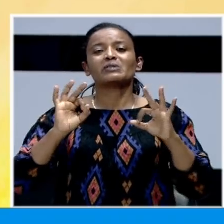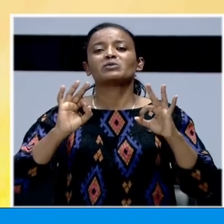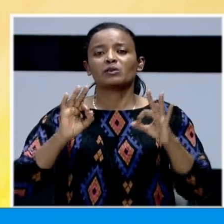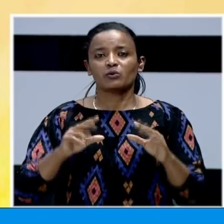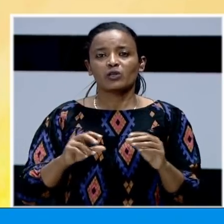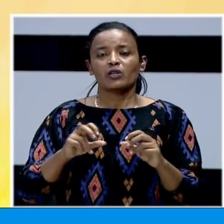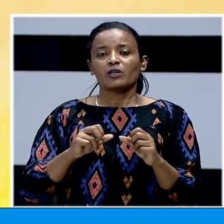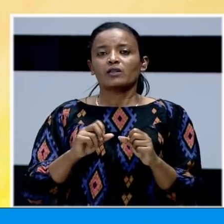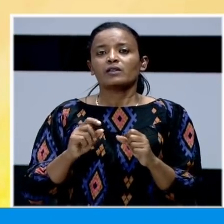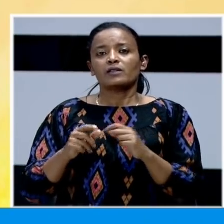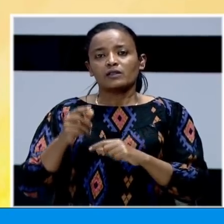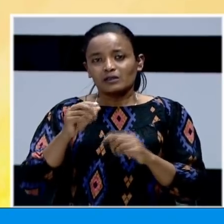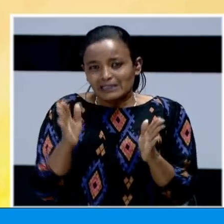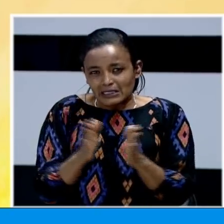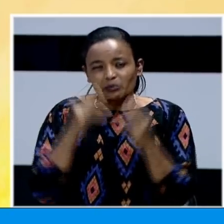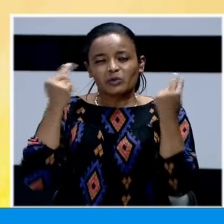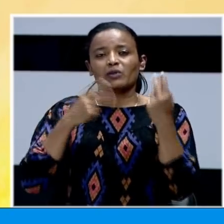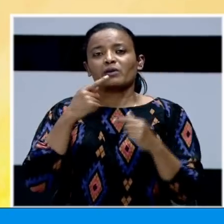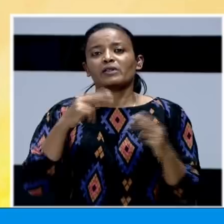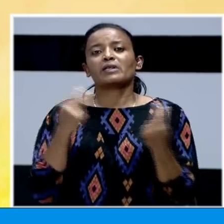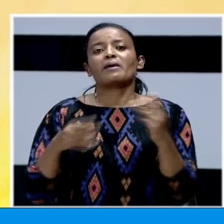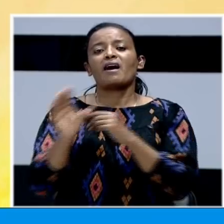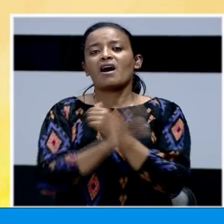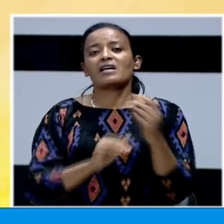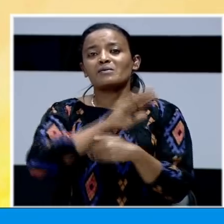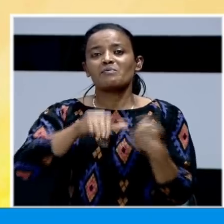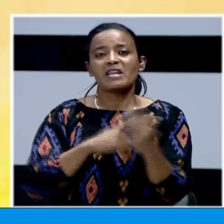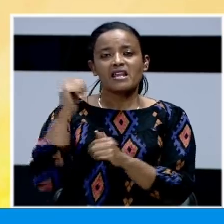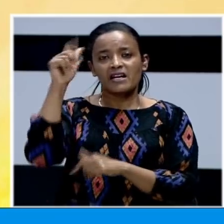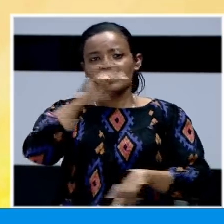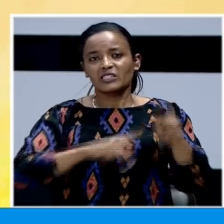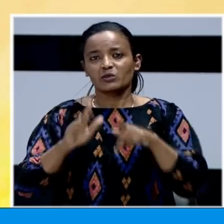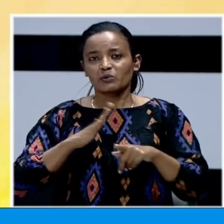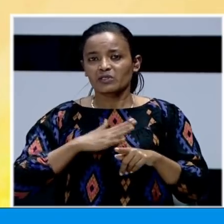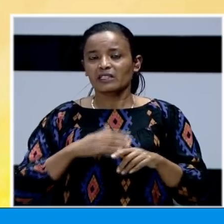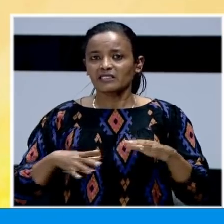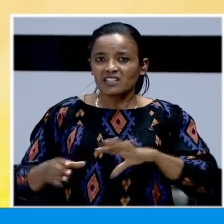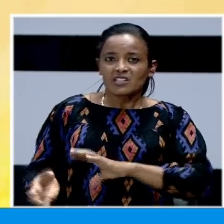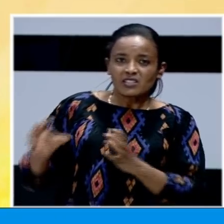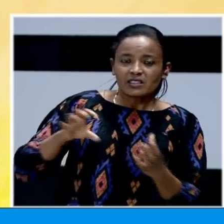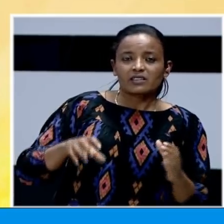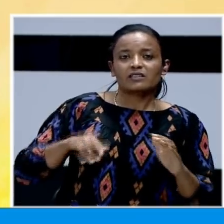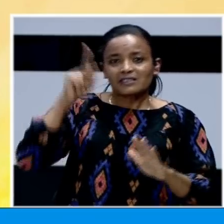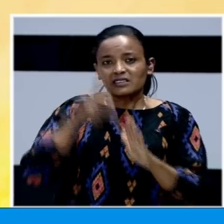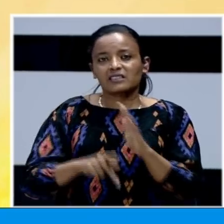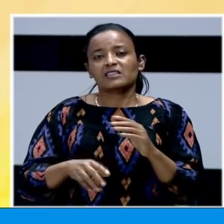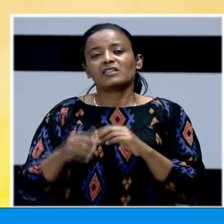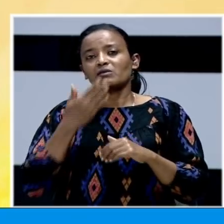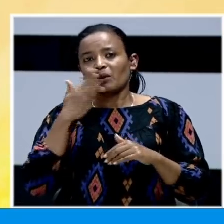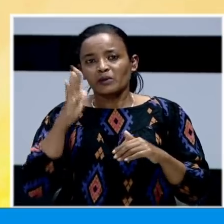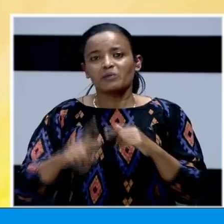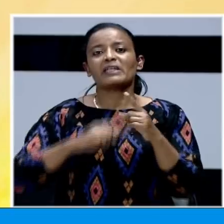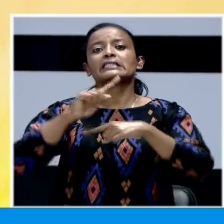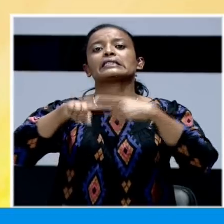ዘይኮኑ ጉህድ እንተኾነ ንጸቢብ ረብሓ ክበሃል ረብሓ ሃገርን መላእ ህዝብታትናን ናብ ገደል ደፊኡ ከጽድፍ ብልዑል ናህሪ ናብ ጥፋት ዝሕምበብ